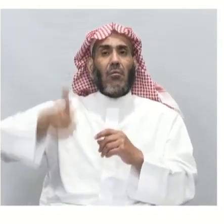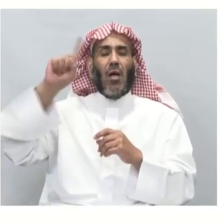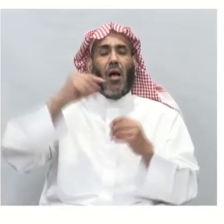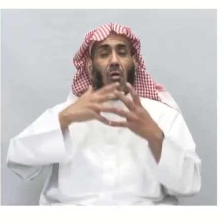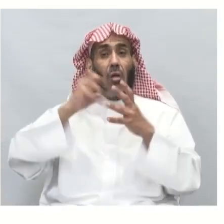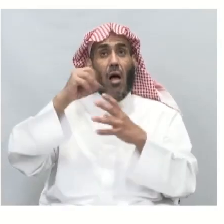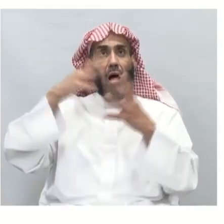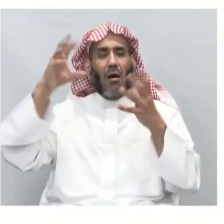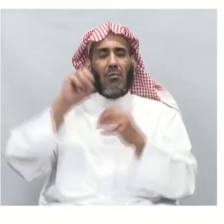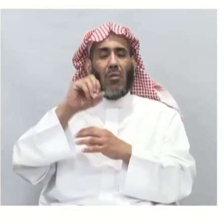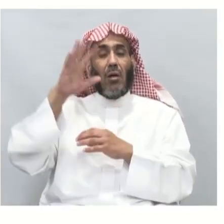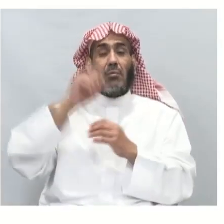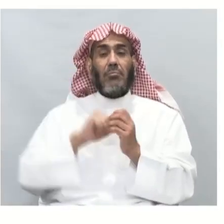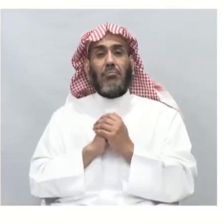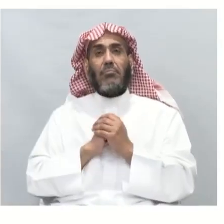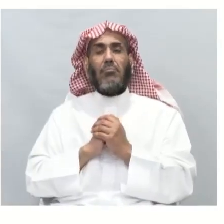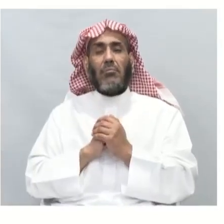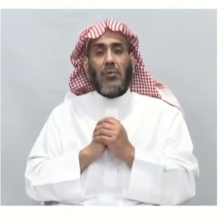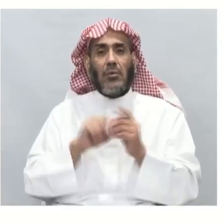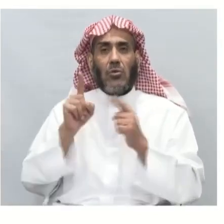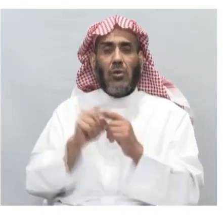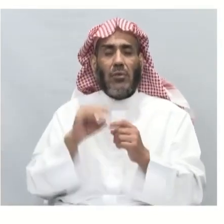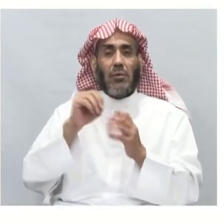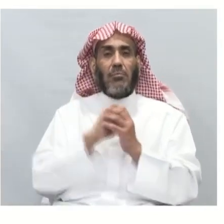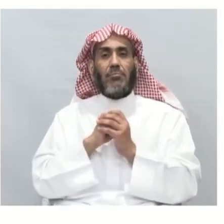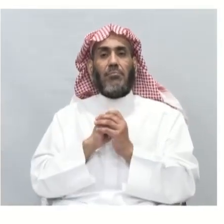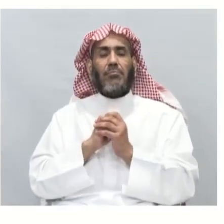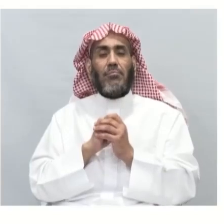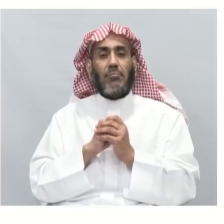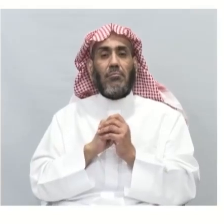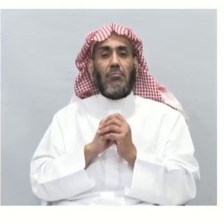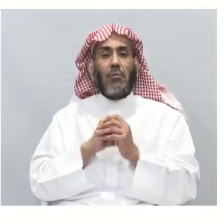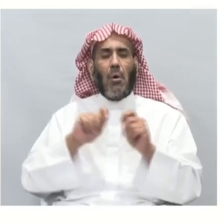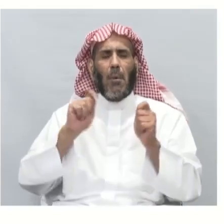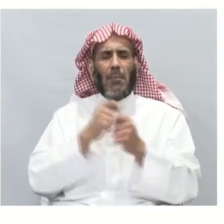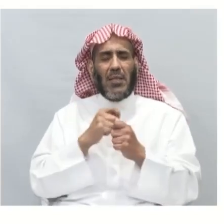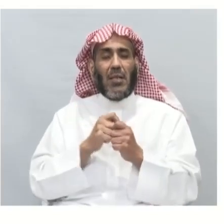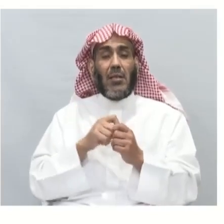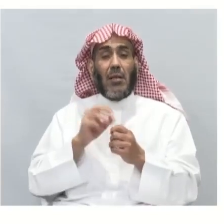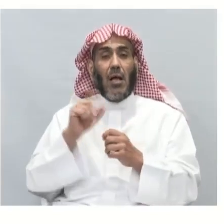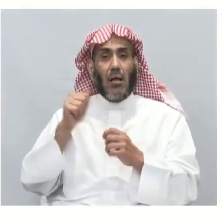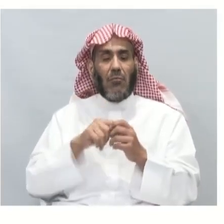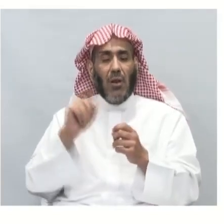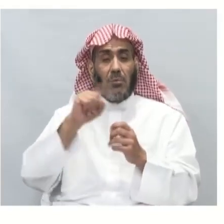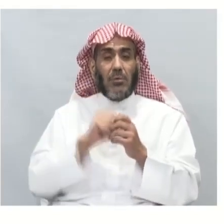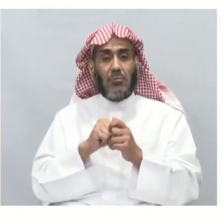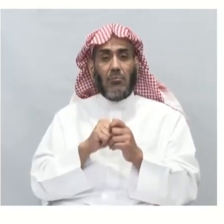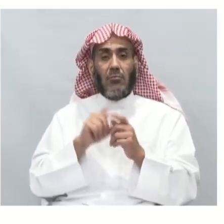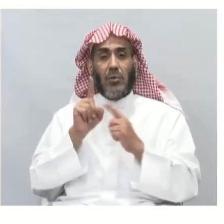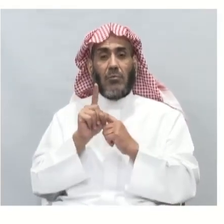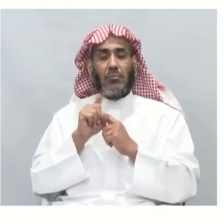وضاع وما حصل فهنا اشير في الاجابه قال بدل الناقل حرف الهمزه